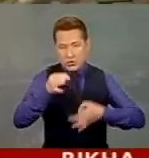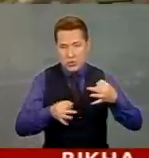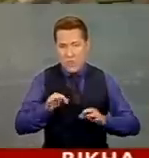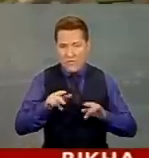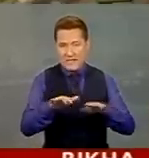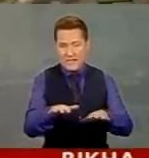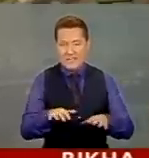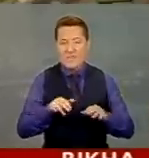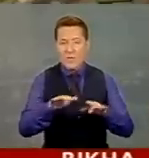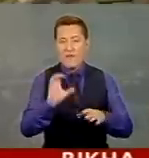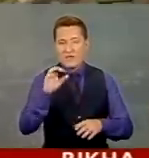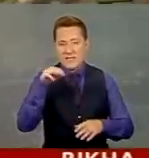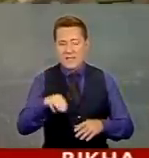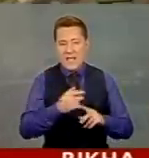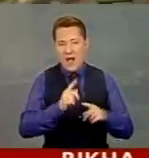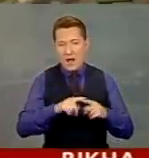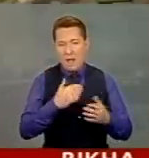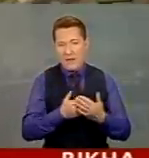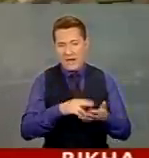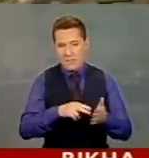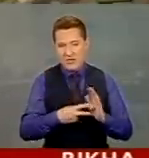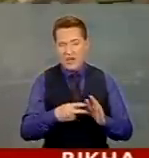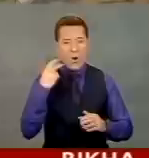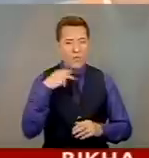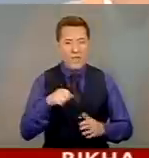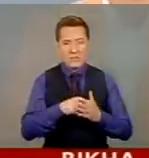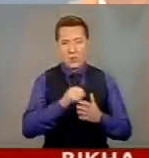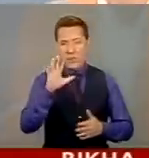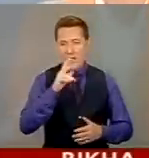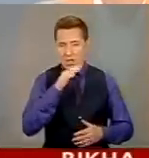провадять за статтею, яка передбачає ув'язнення до 5 років. Віто.